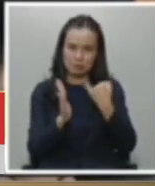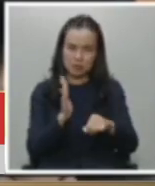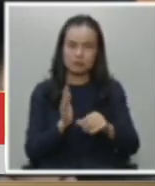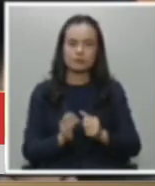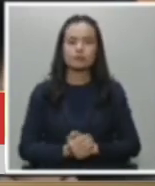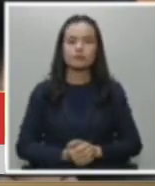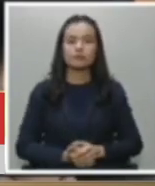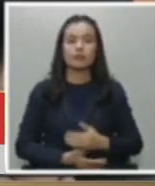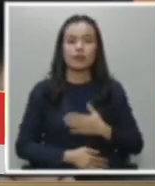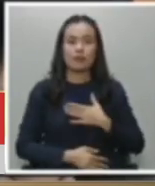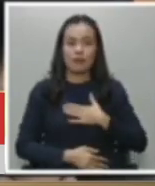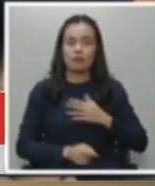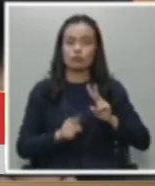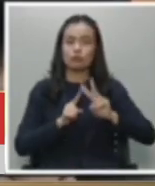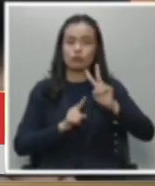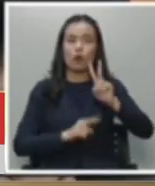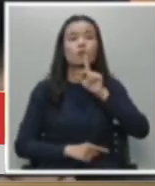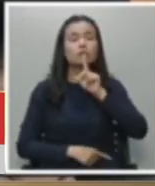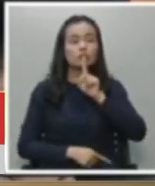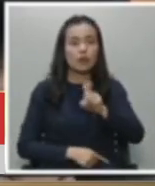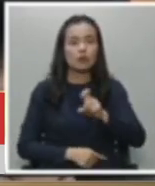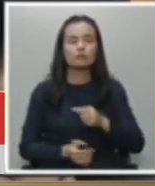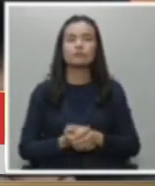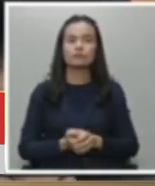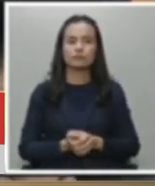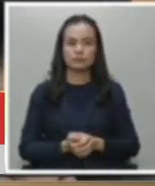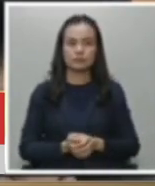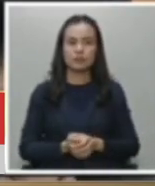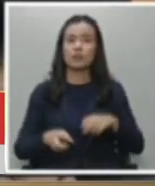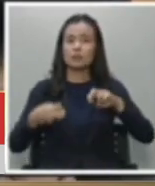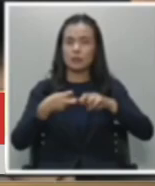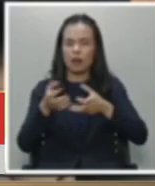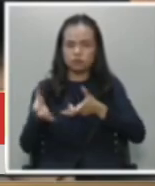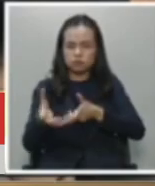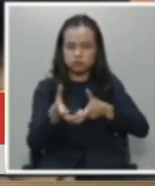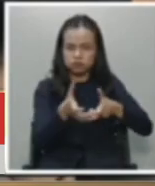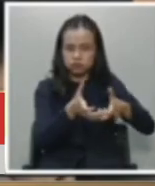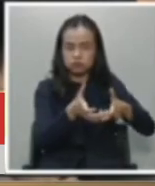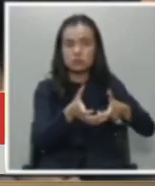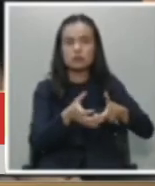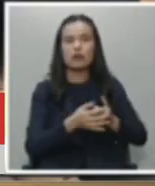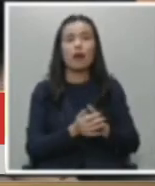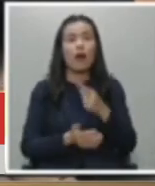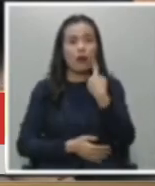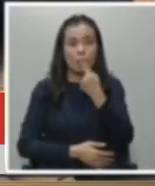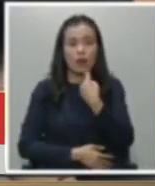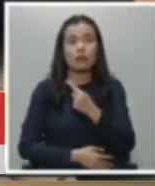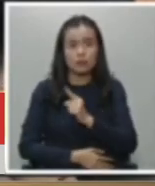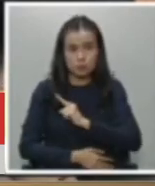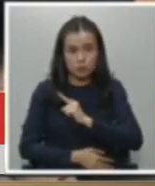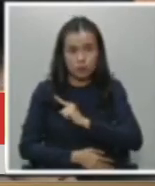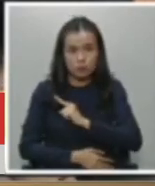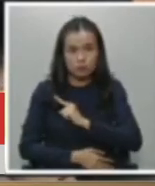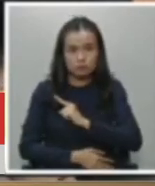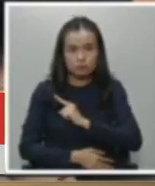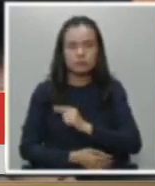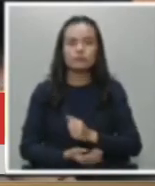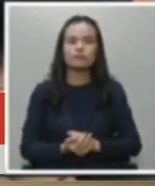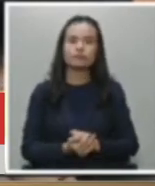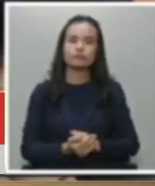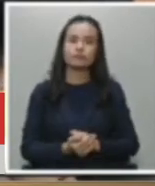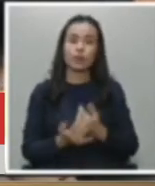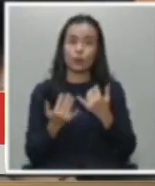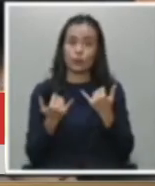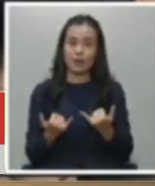คำถามข้อที่2ของผมก็คือว่าเหตุการณ์ที่เกิดขึ้นใครต้องเป็นผู้รับผิดชอบวันนี้ยัง